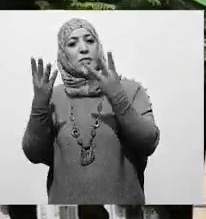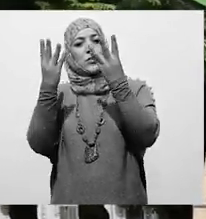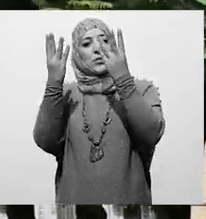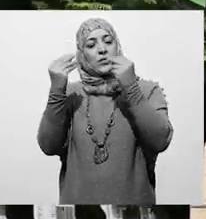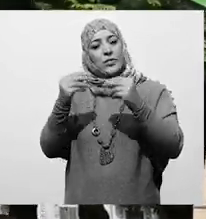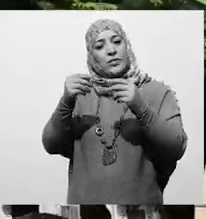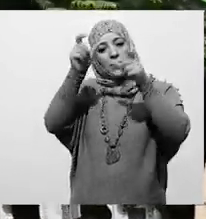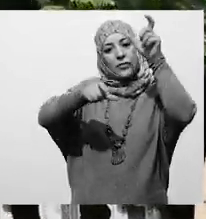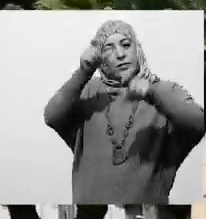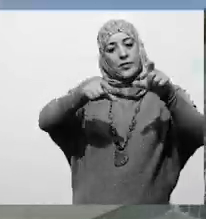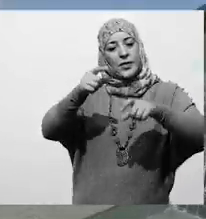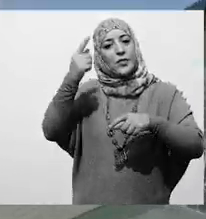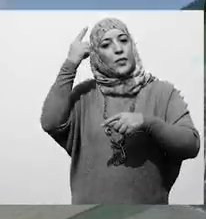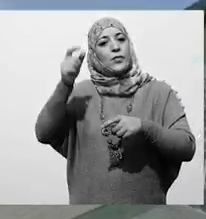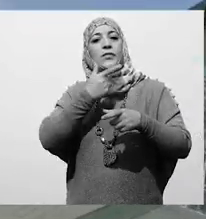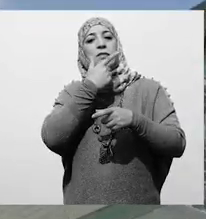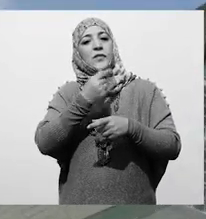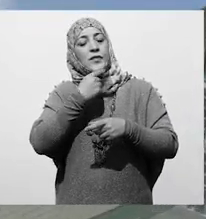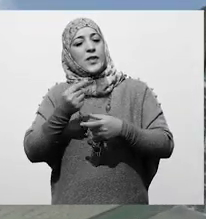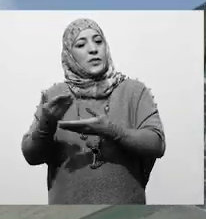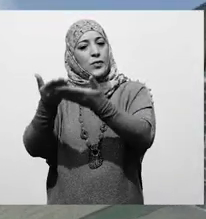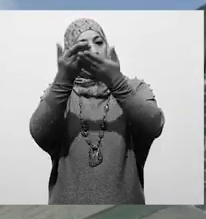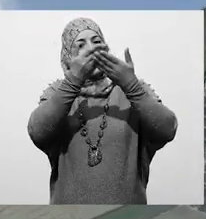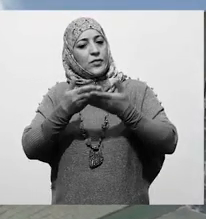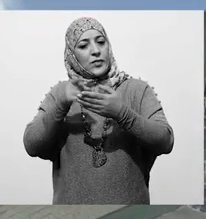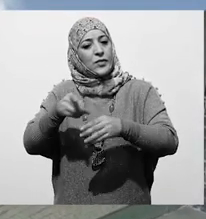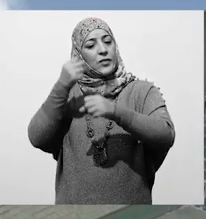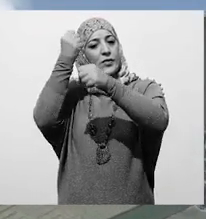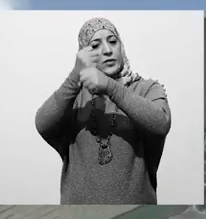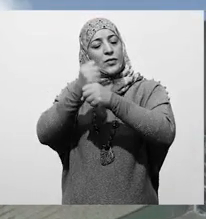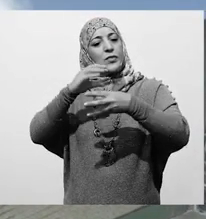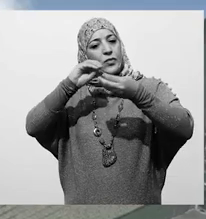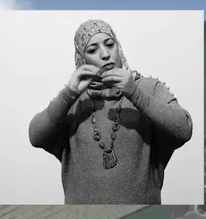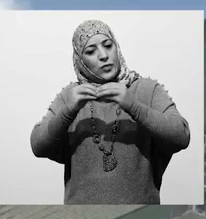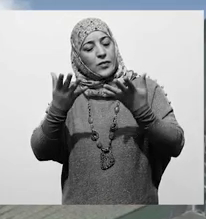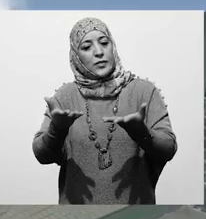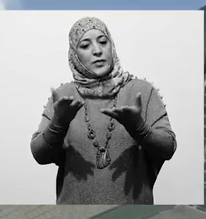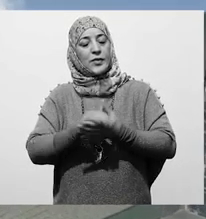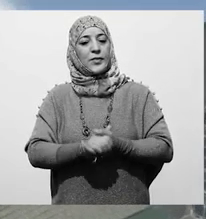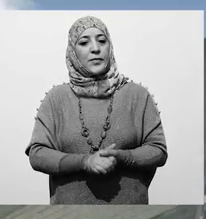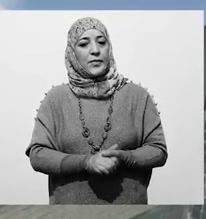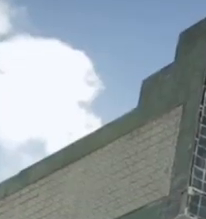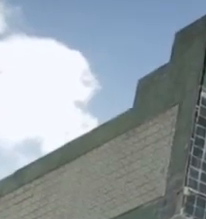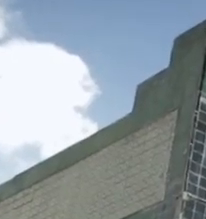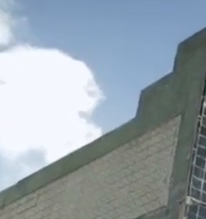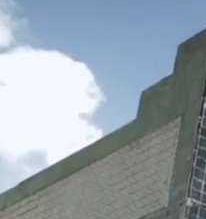d'anomalies qui sont facilement mais diable s'est emballé on peut la réparer sans problème